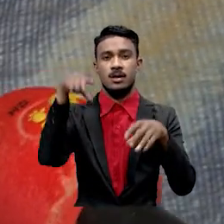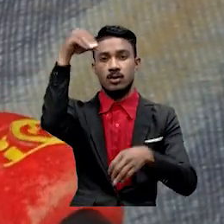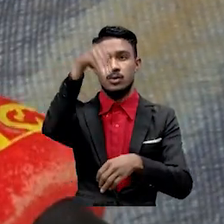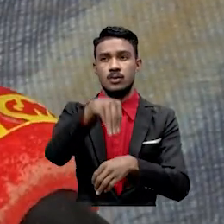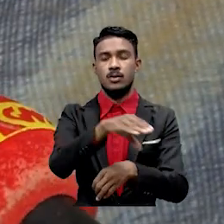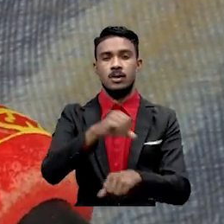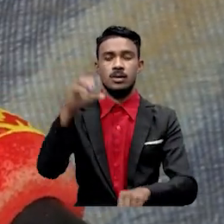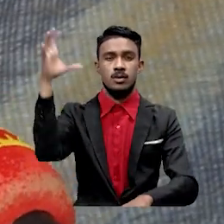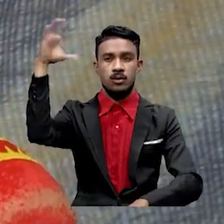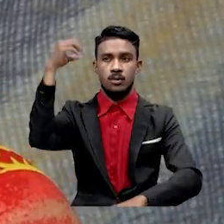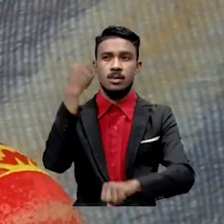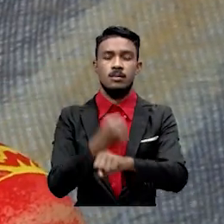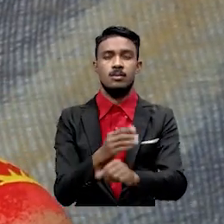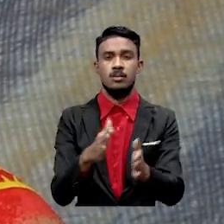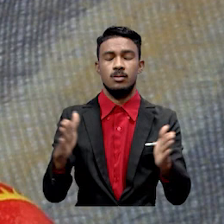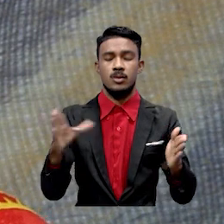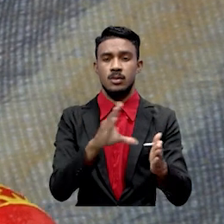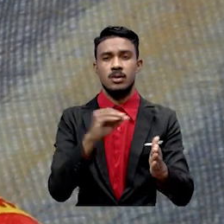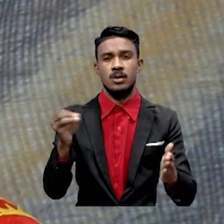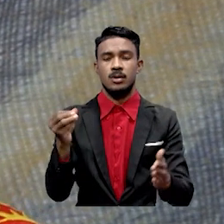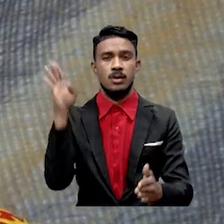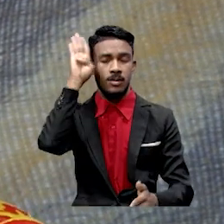Udah bot nak bangun sini, sini bokon hotel.